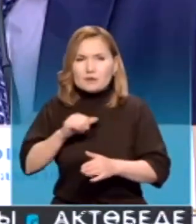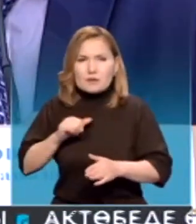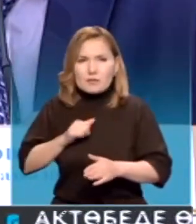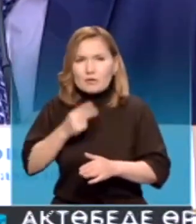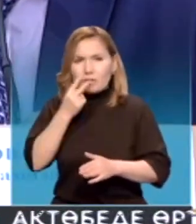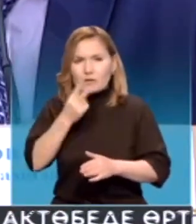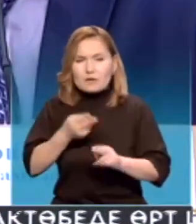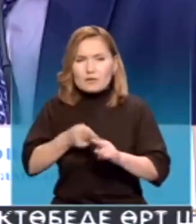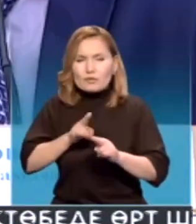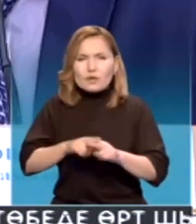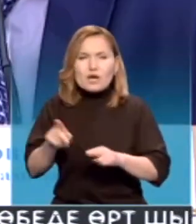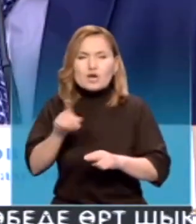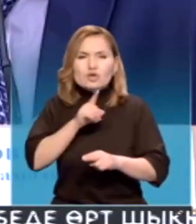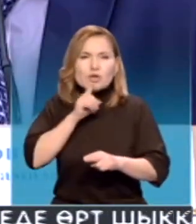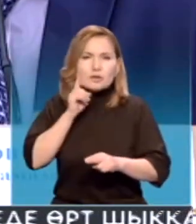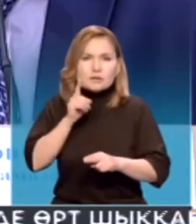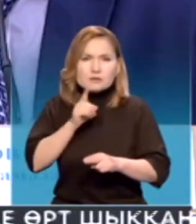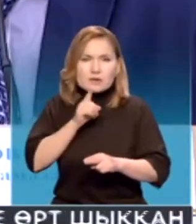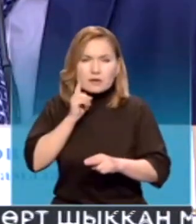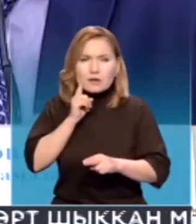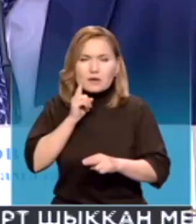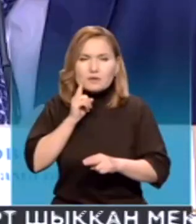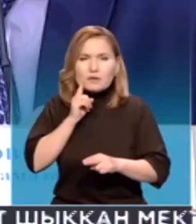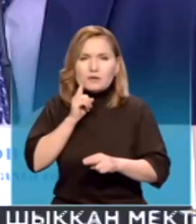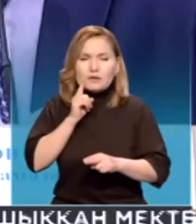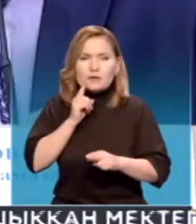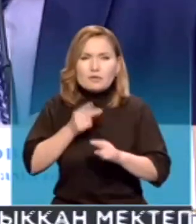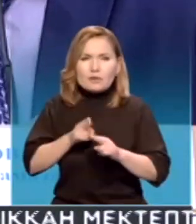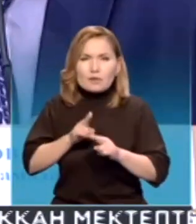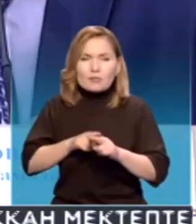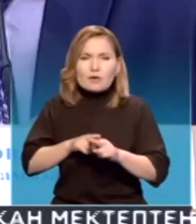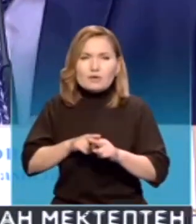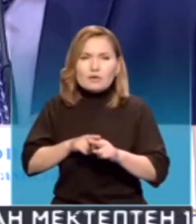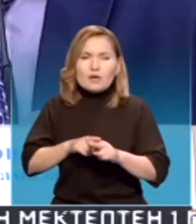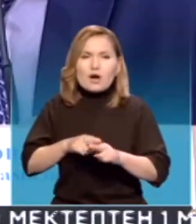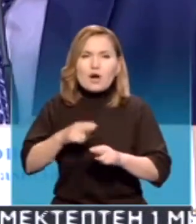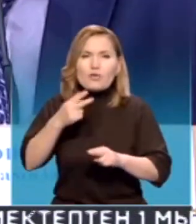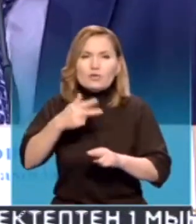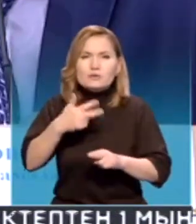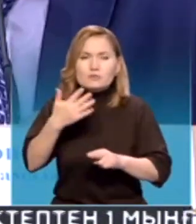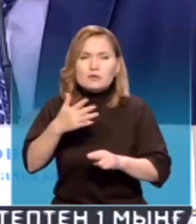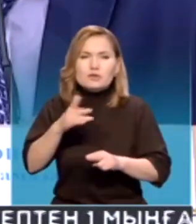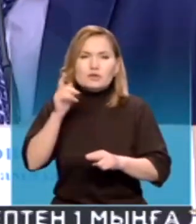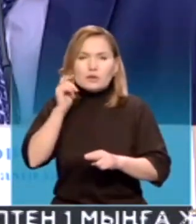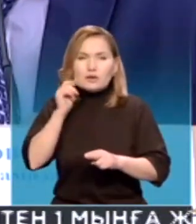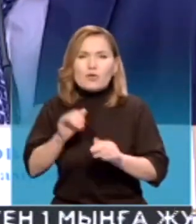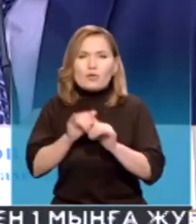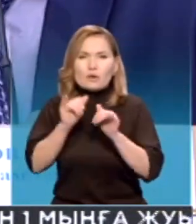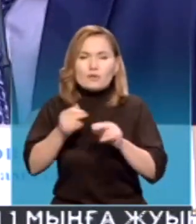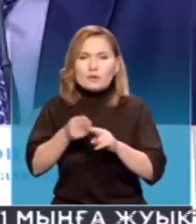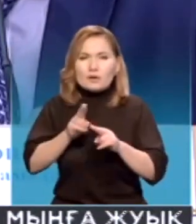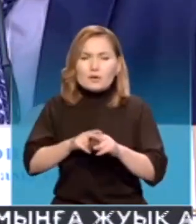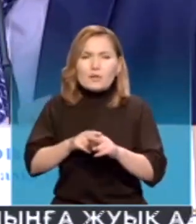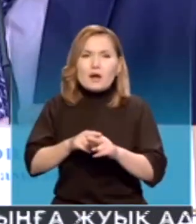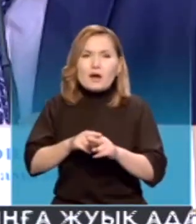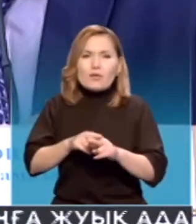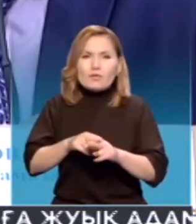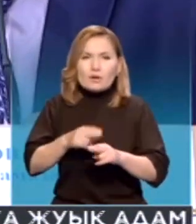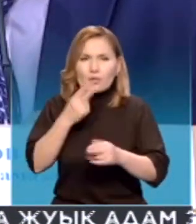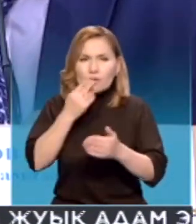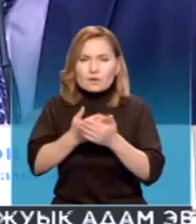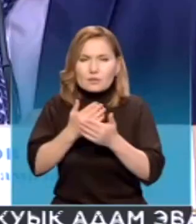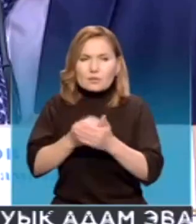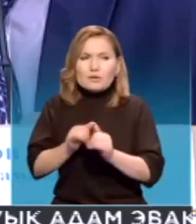отырсыз, мына жастар және санаты ұлғайып отыр ғой 35 жасқа дейін. Соған байланысты мына осы